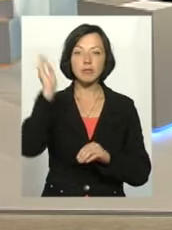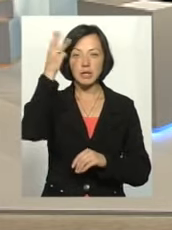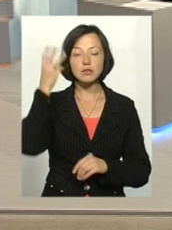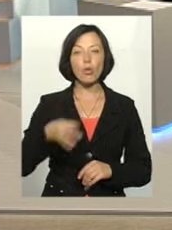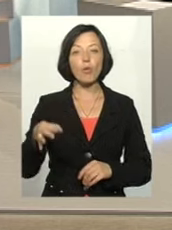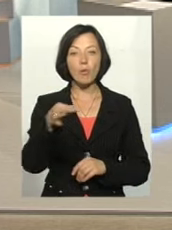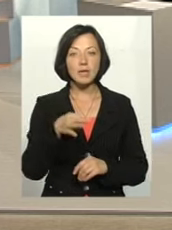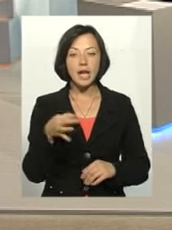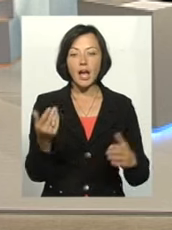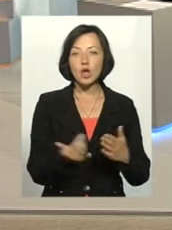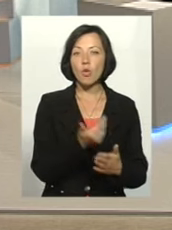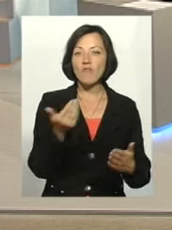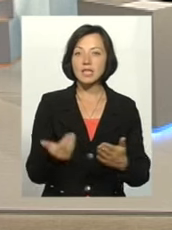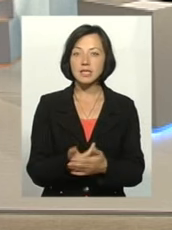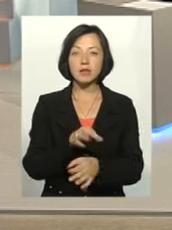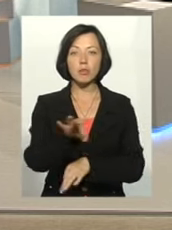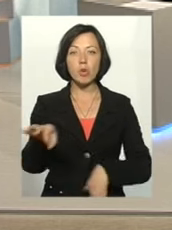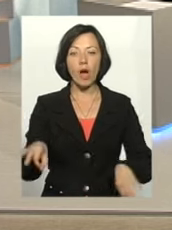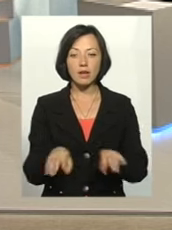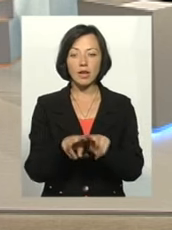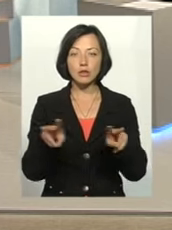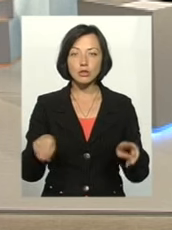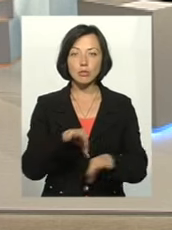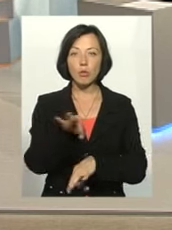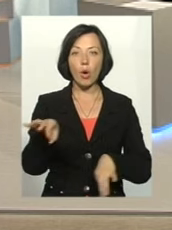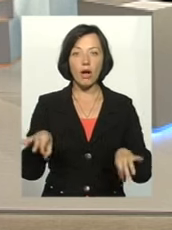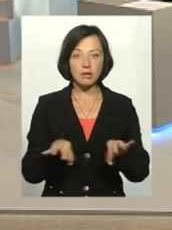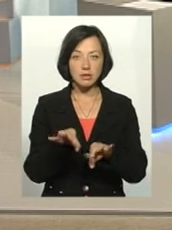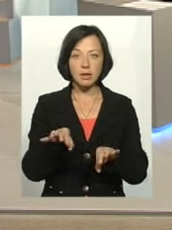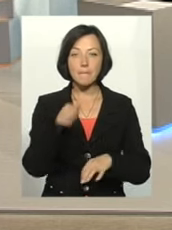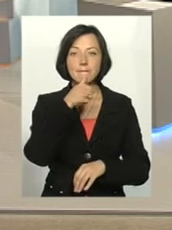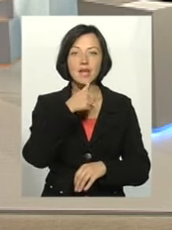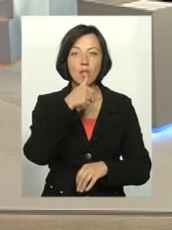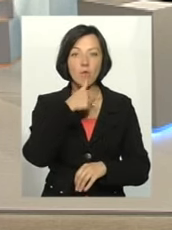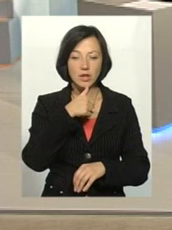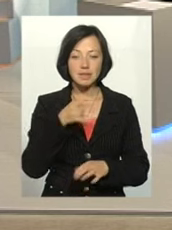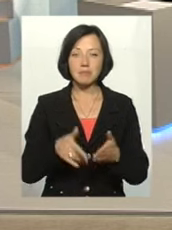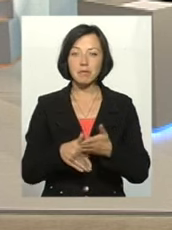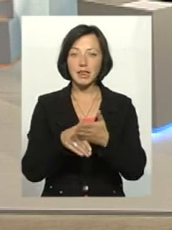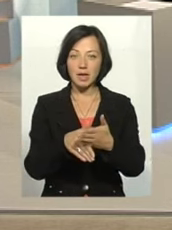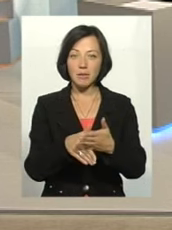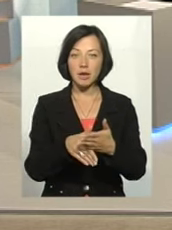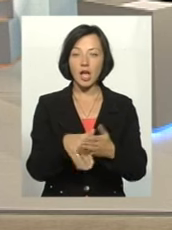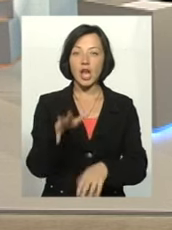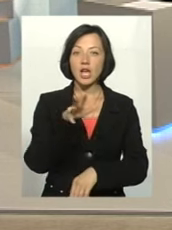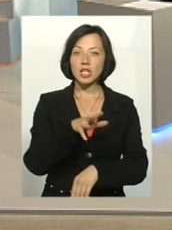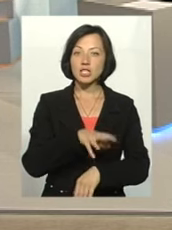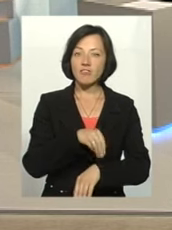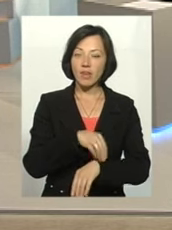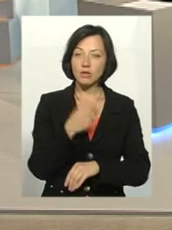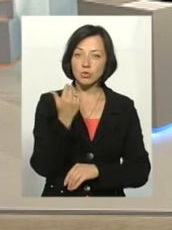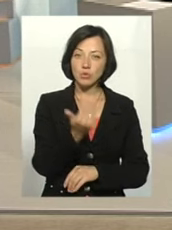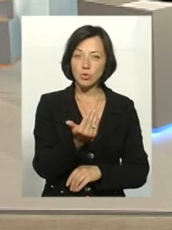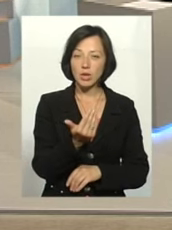області інноваційні проекти, аналогічні проекти пілотні за підтримки і шведської сторони,